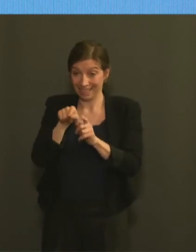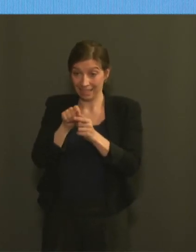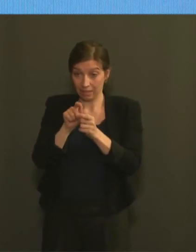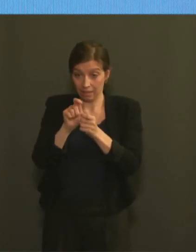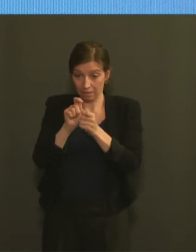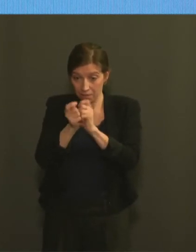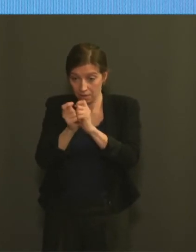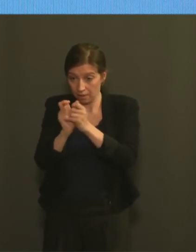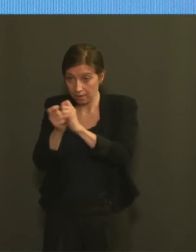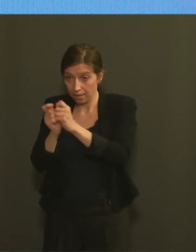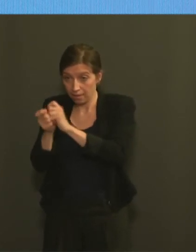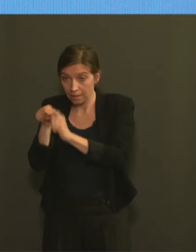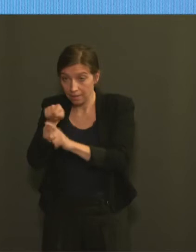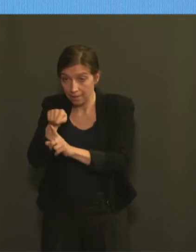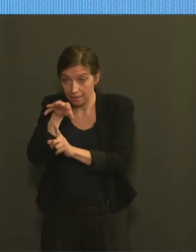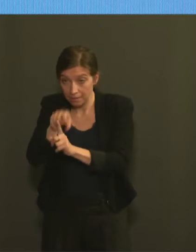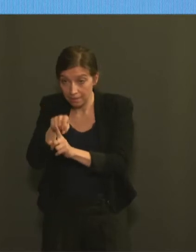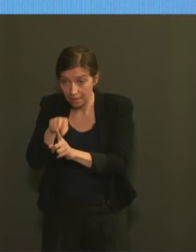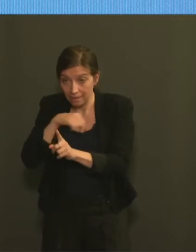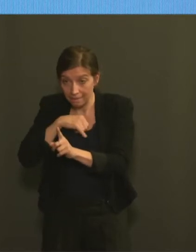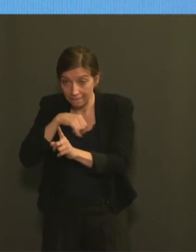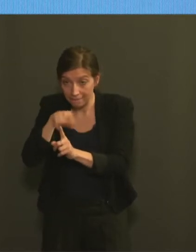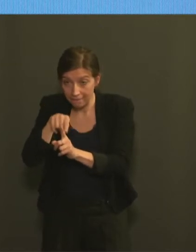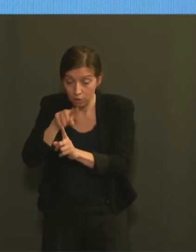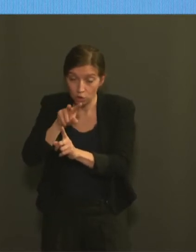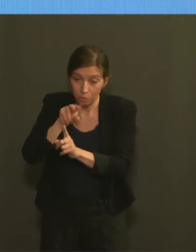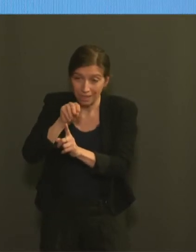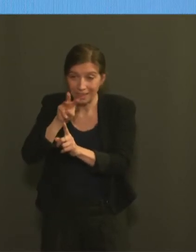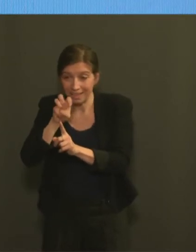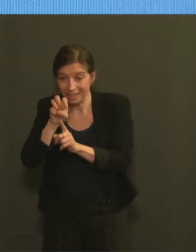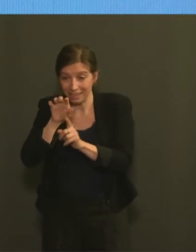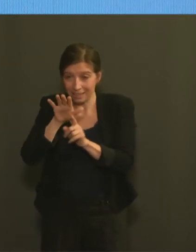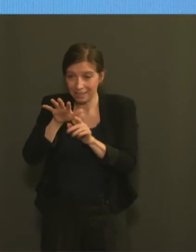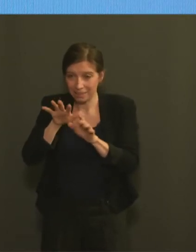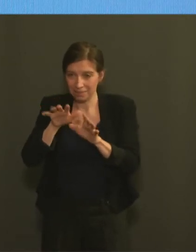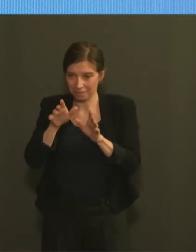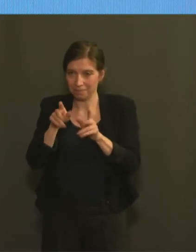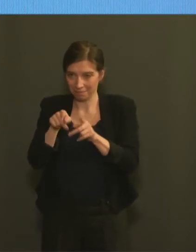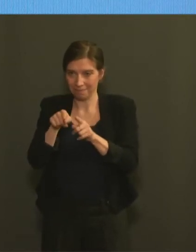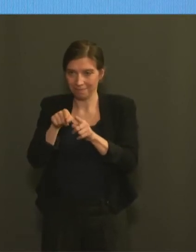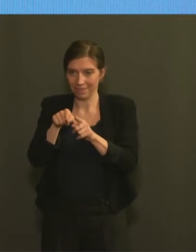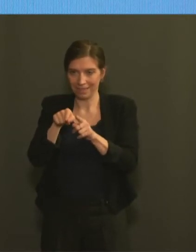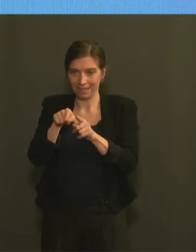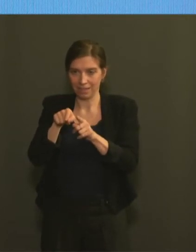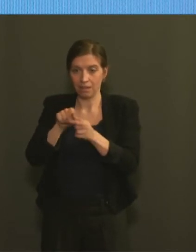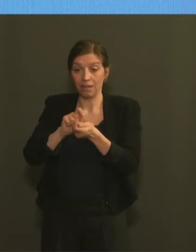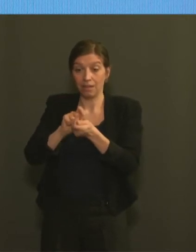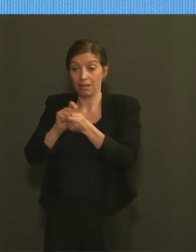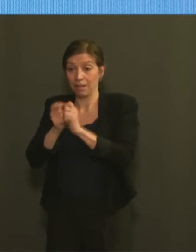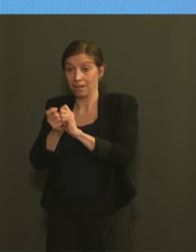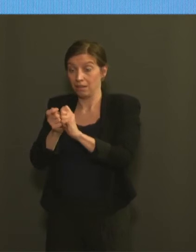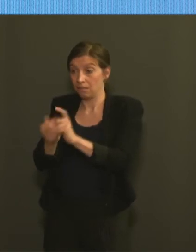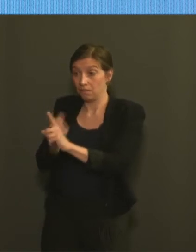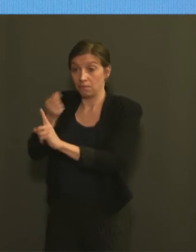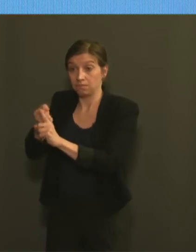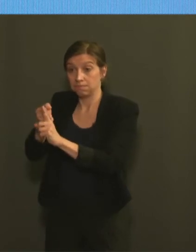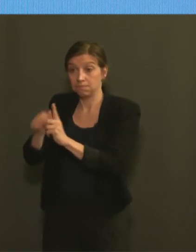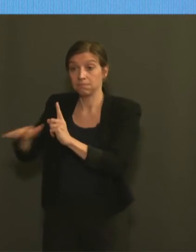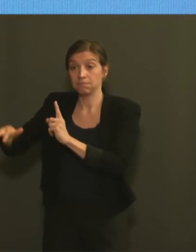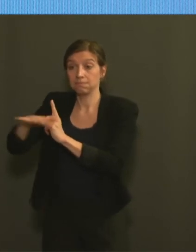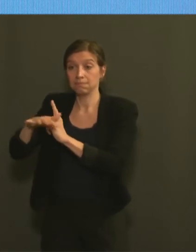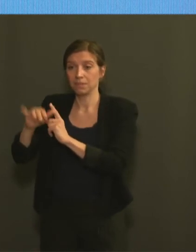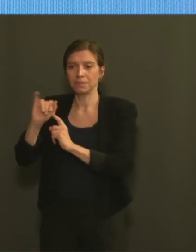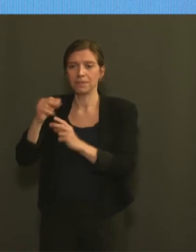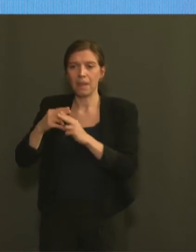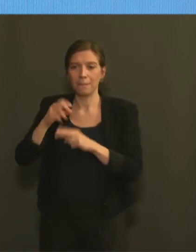forêt de virus quand même à diatomées mutatio petit run and bike invite dans dix opéras invite à notre plate